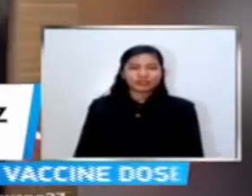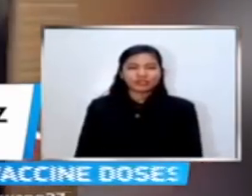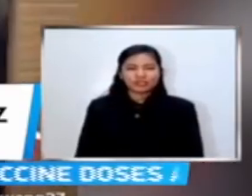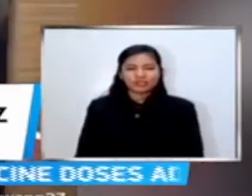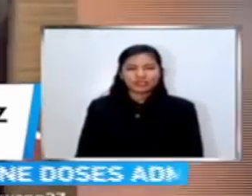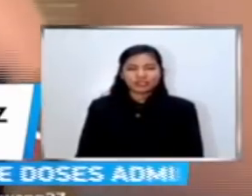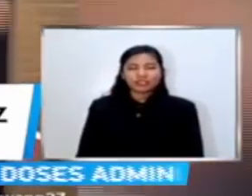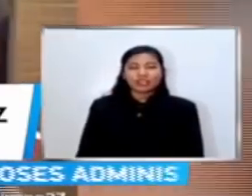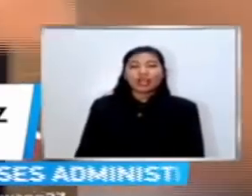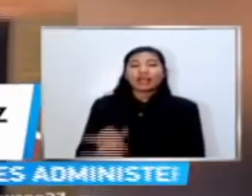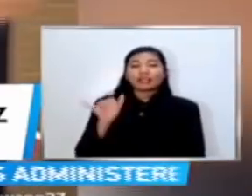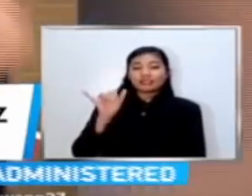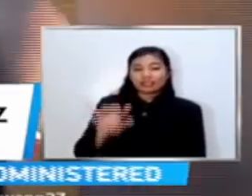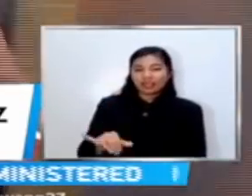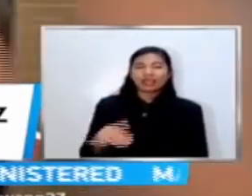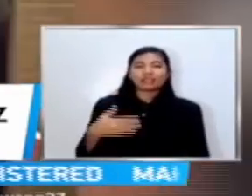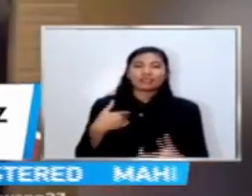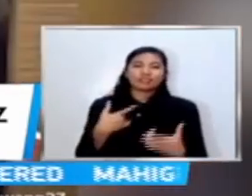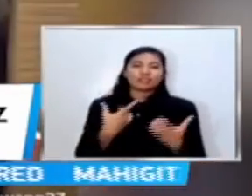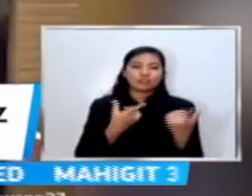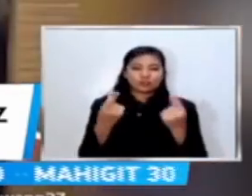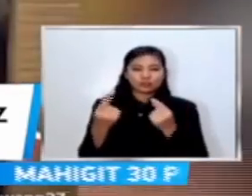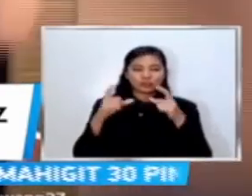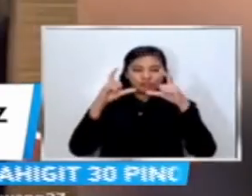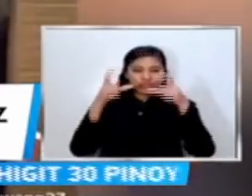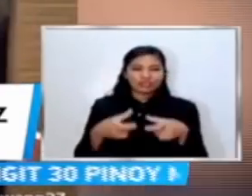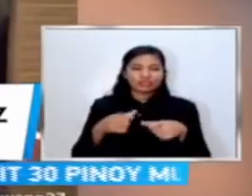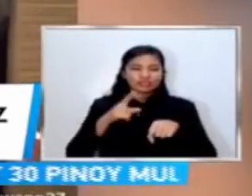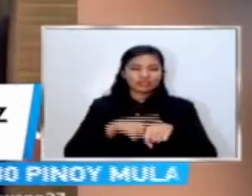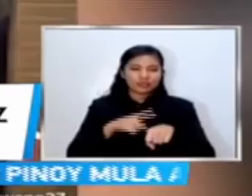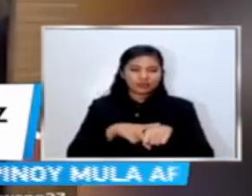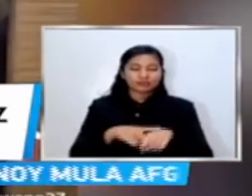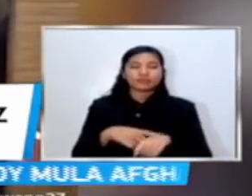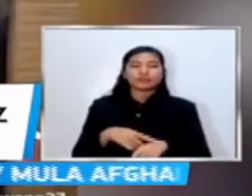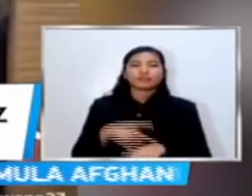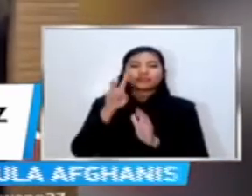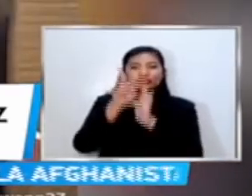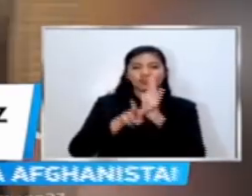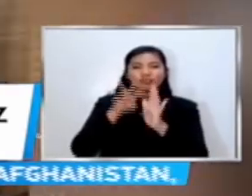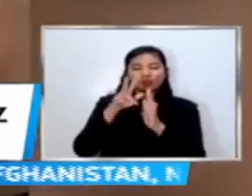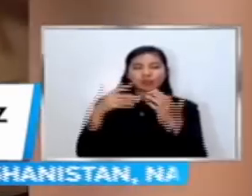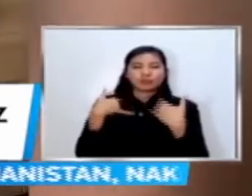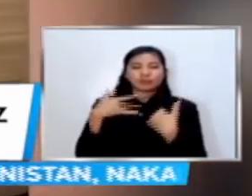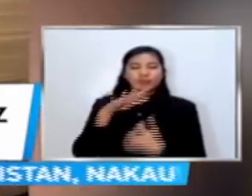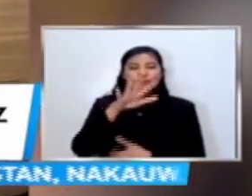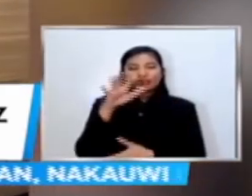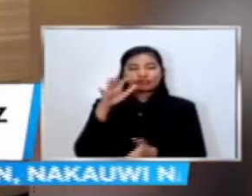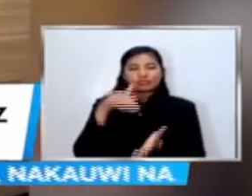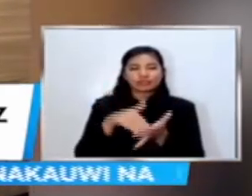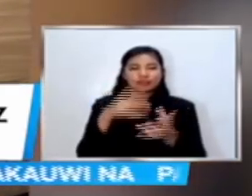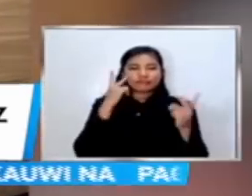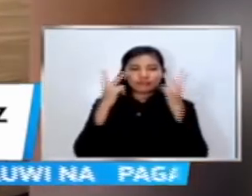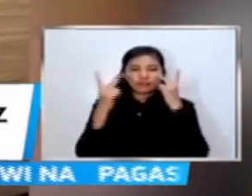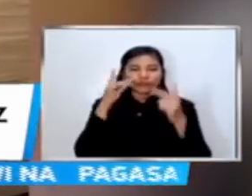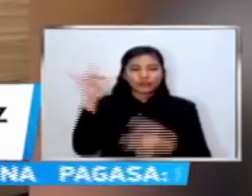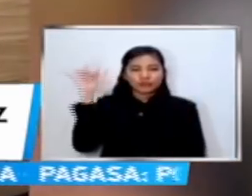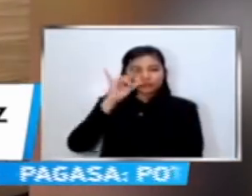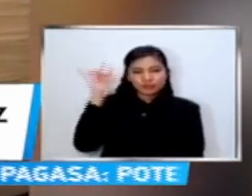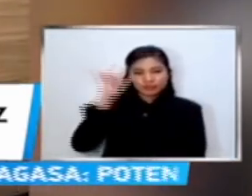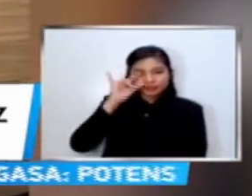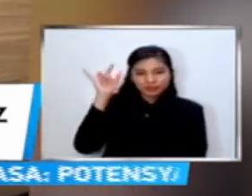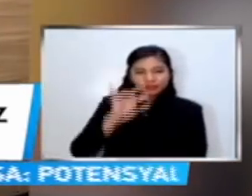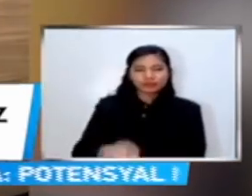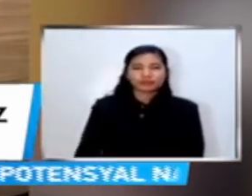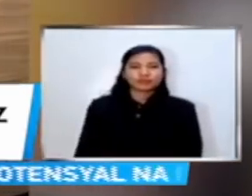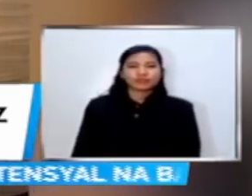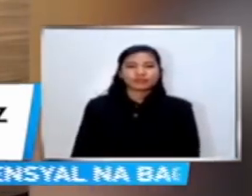ng lockdown sa kanya. Ang video may mahigit 500,000 views na sa IG. Tumigil kayo, shout out! Kailangan ng